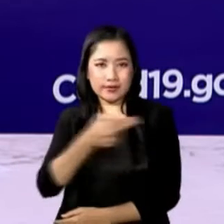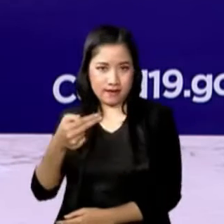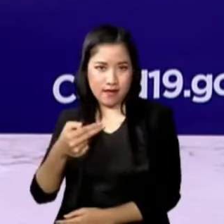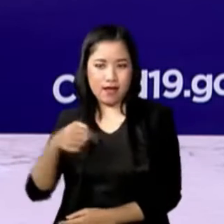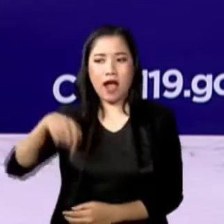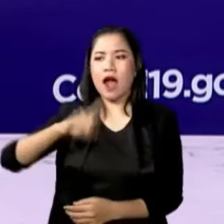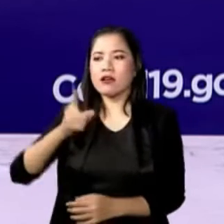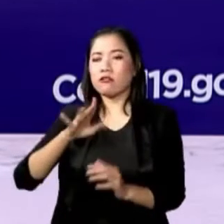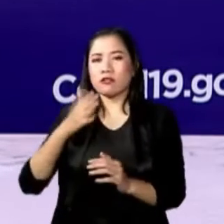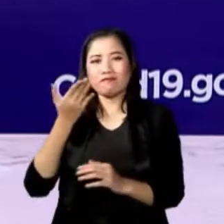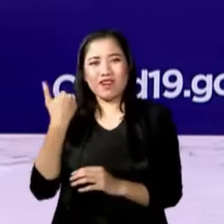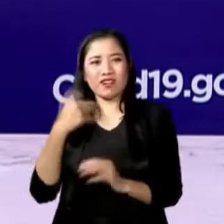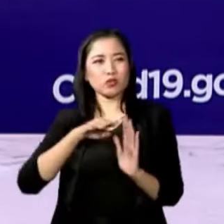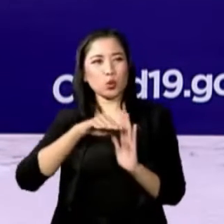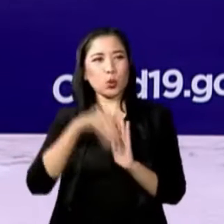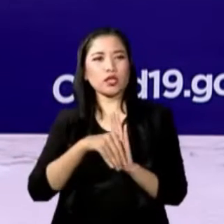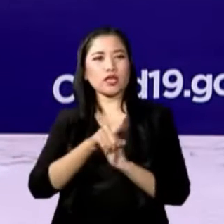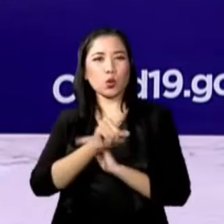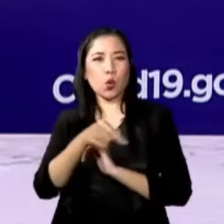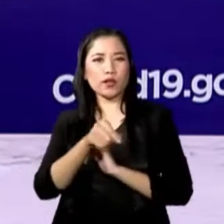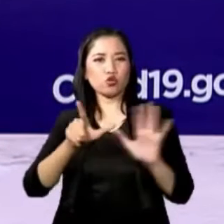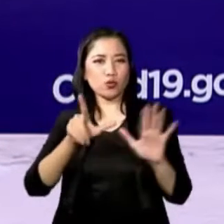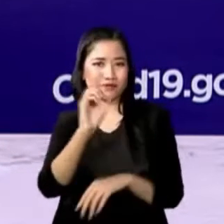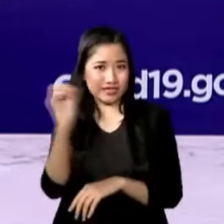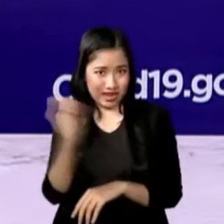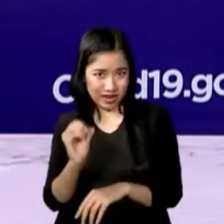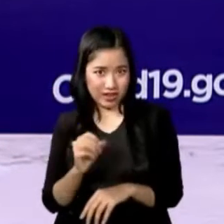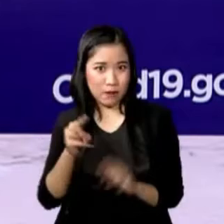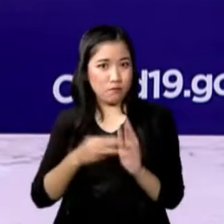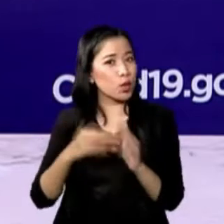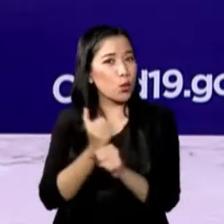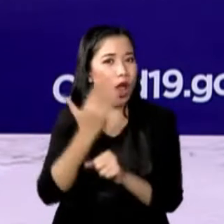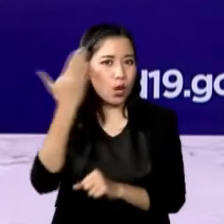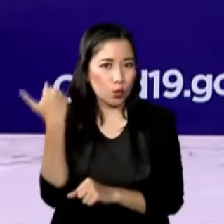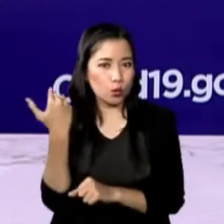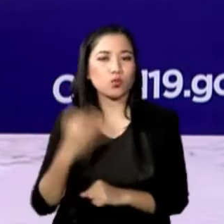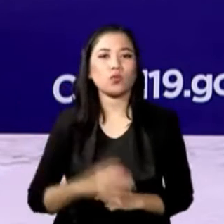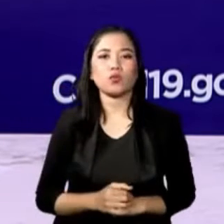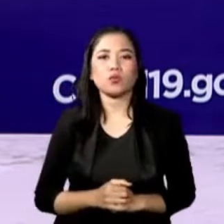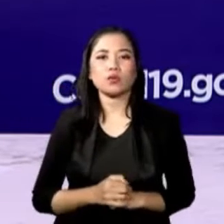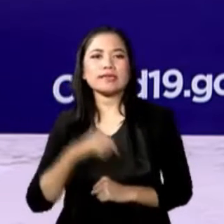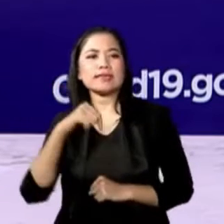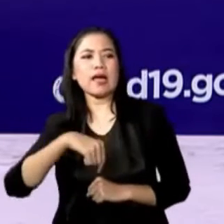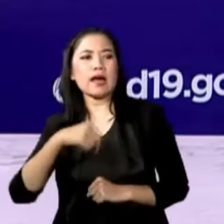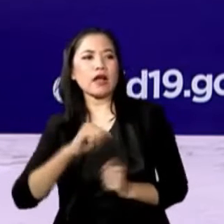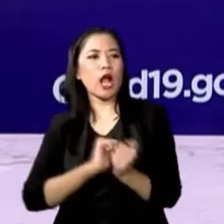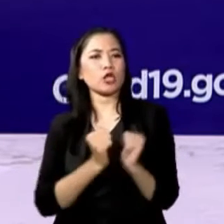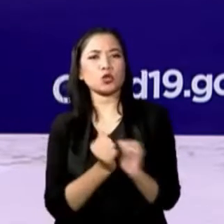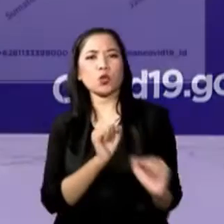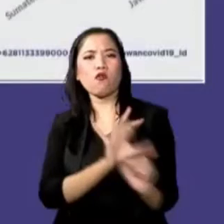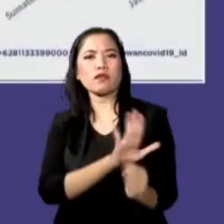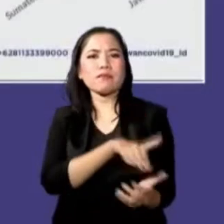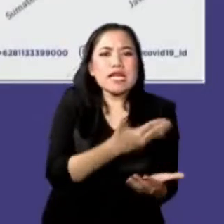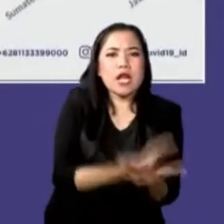penurunan 1,7% pada minggu sebelumnya, jumlah kematian akibat COVID-19 kembali